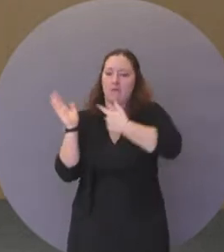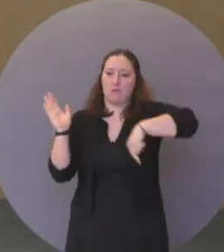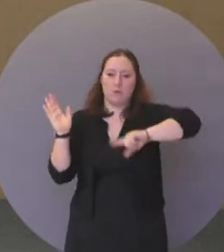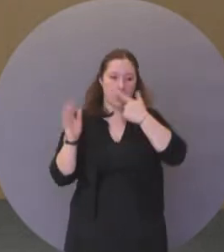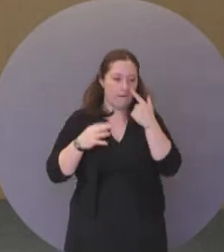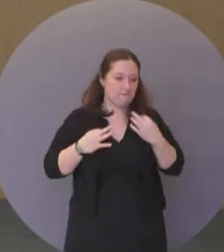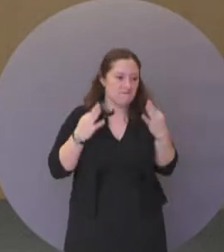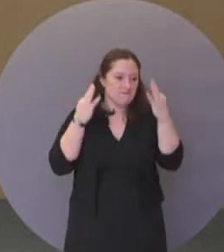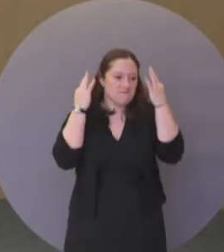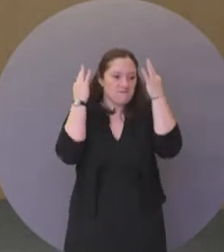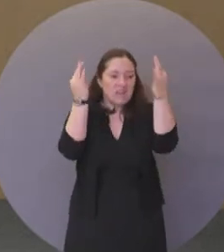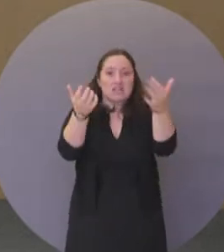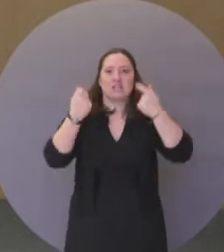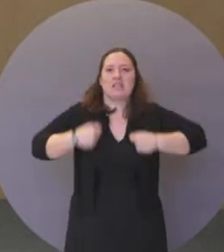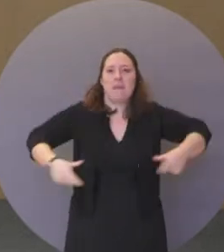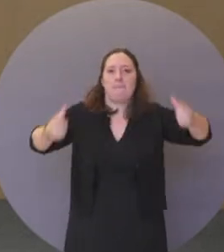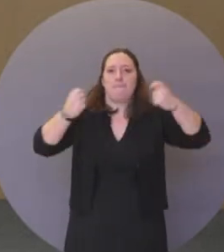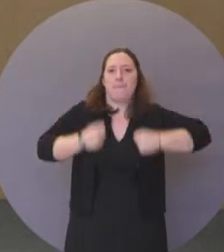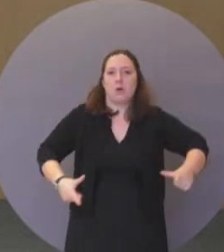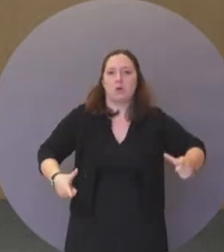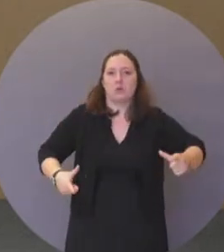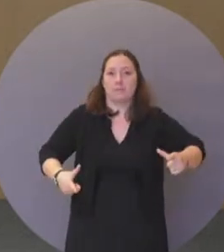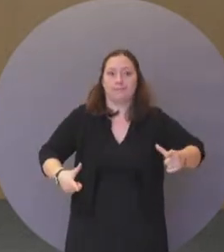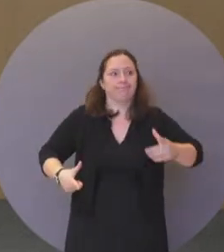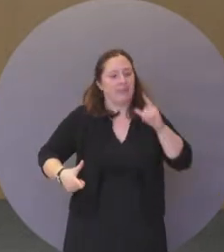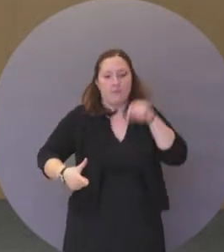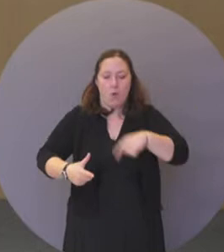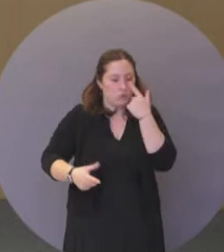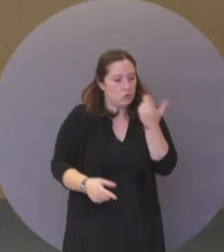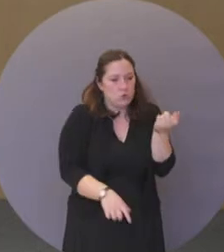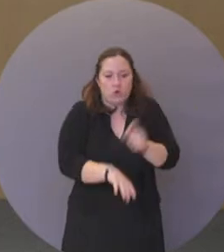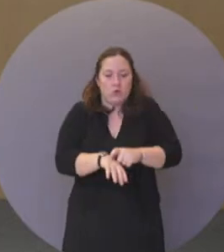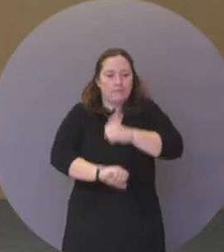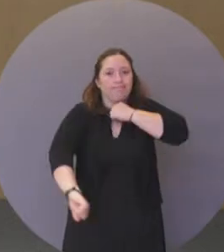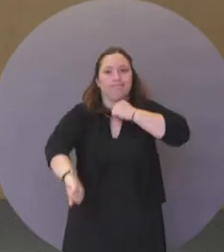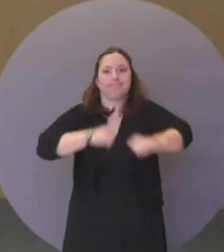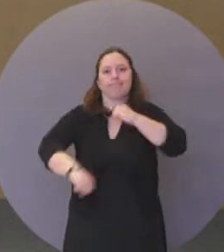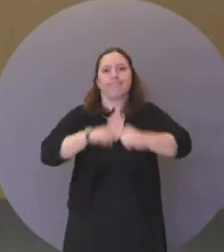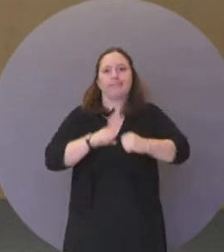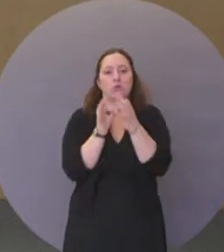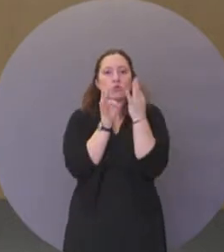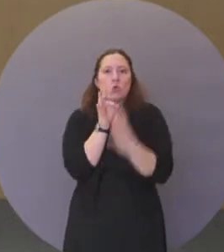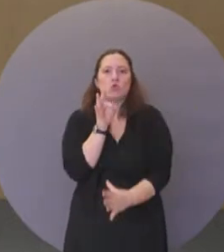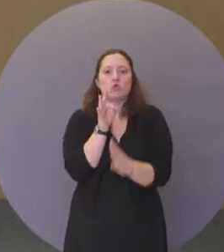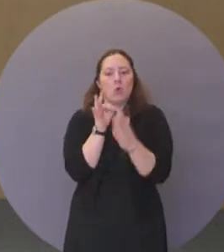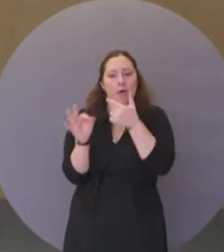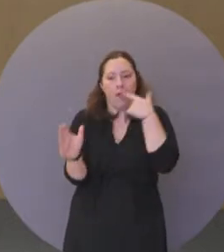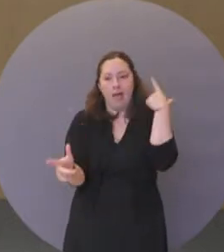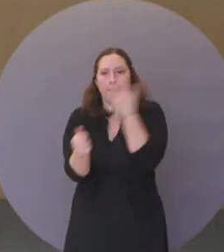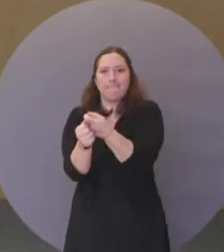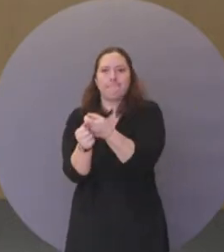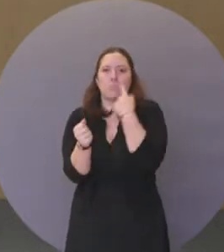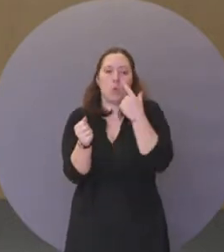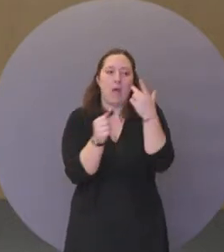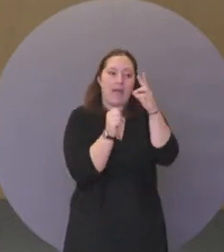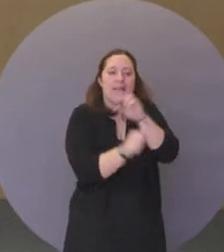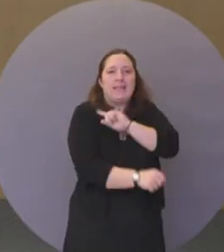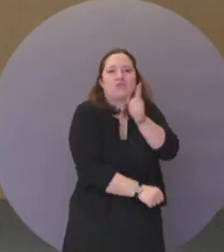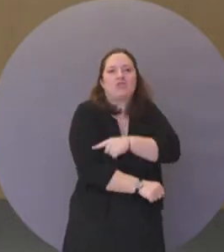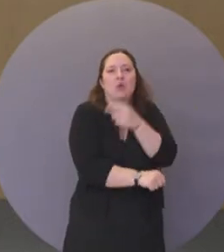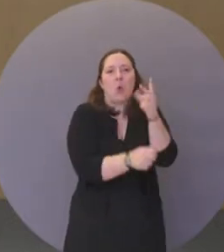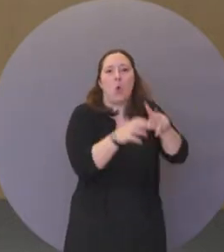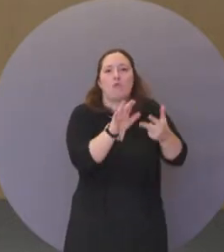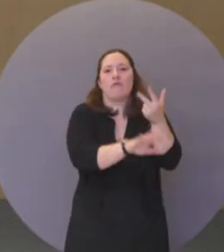dès lors il est indispensable de développer rapidement et massivement les solutions de production d'énergie renouvelable sur notre territoire